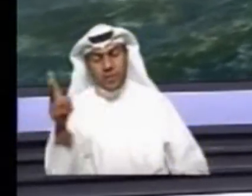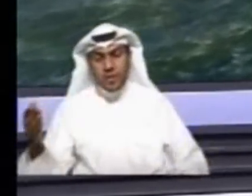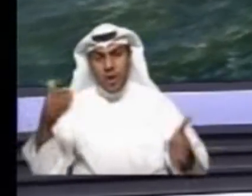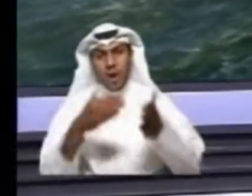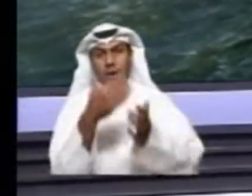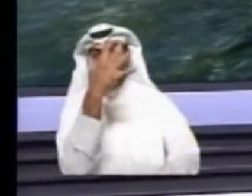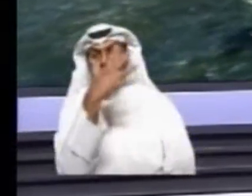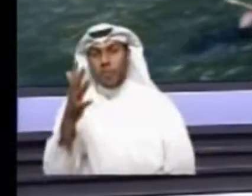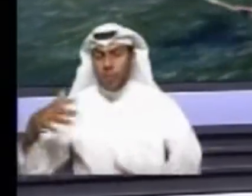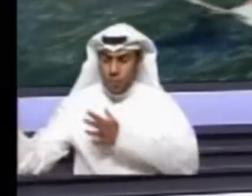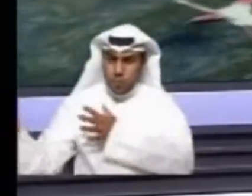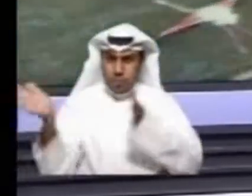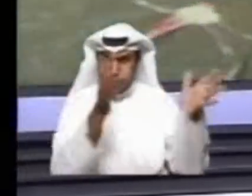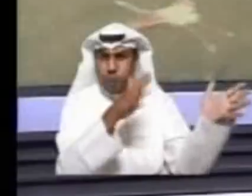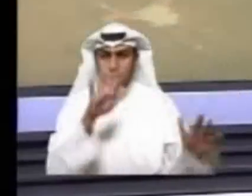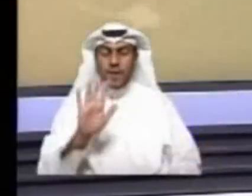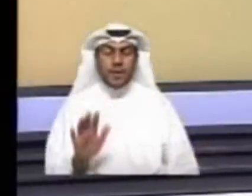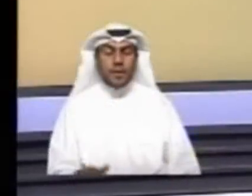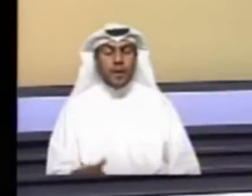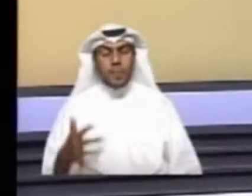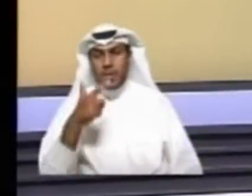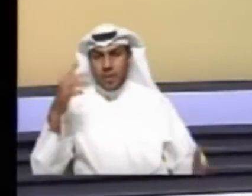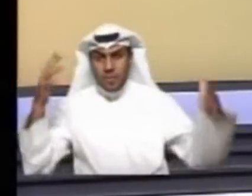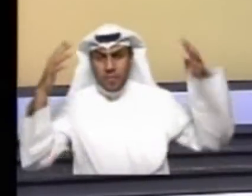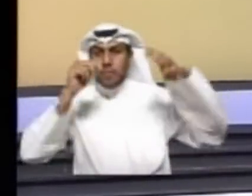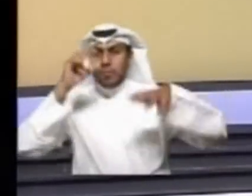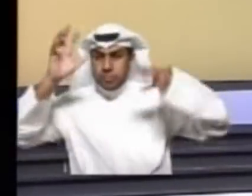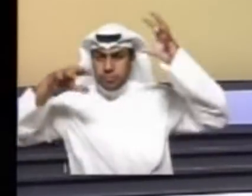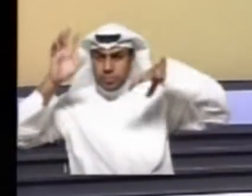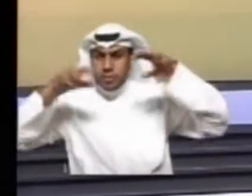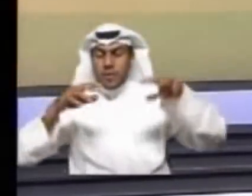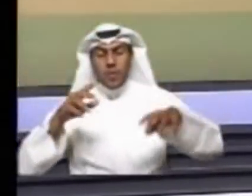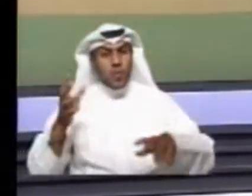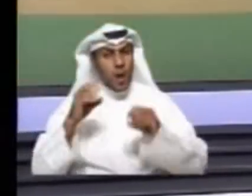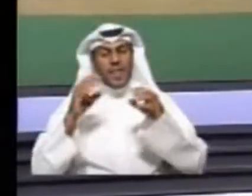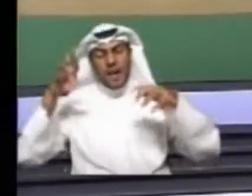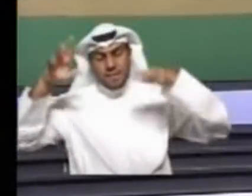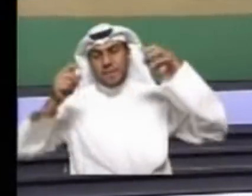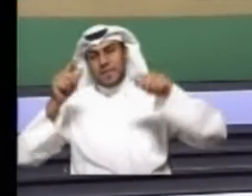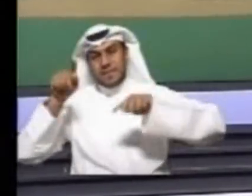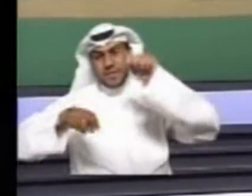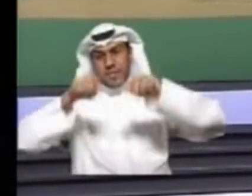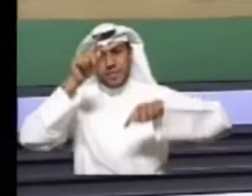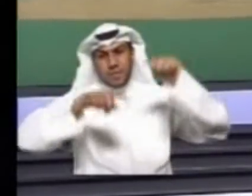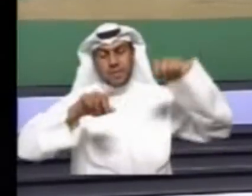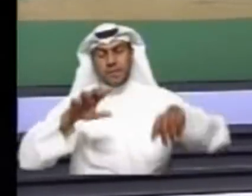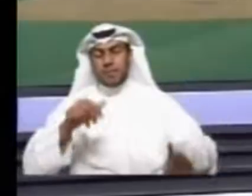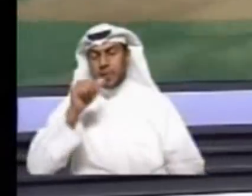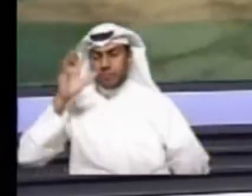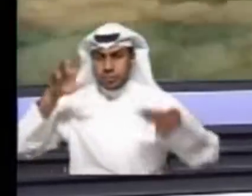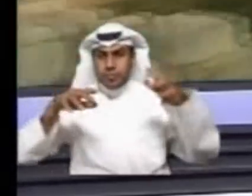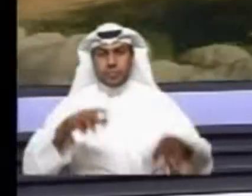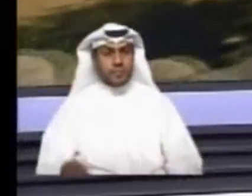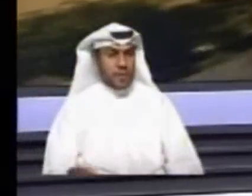الى 55 م في الساعه اجواء غائمه فرس لامطار خفيفه متفرقه قد تكون رعديه على بعض المناطق العظمى